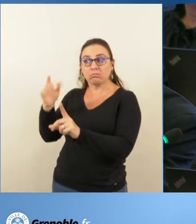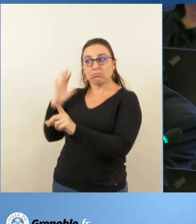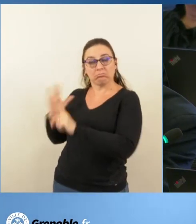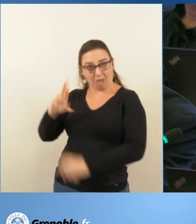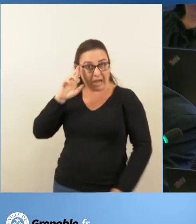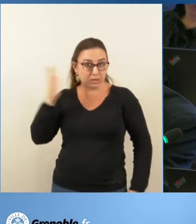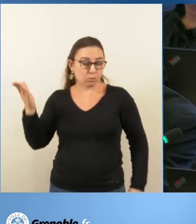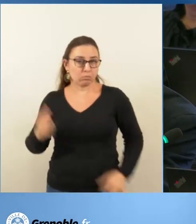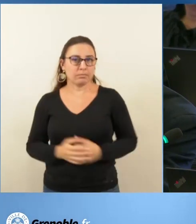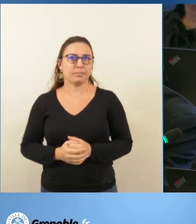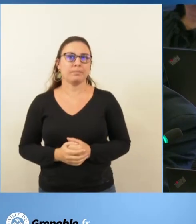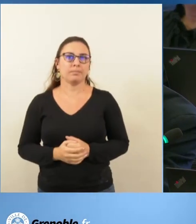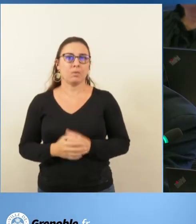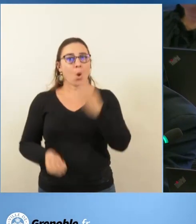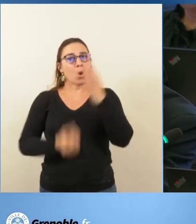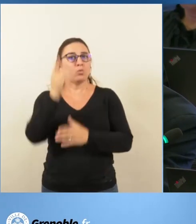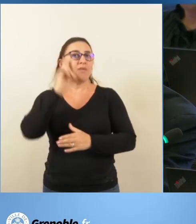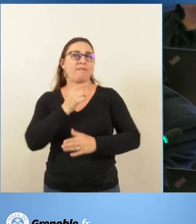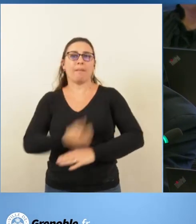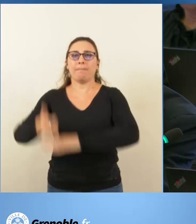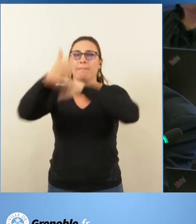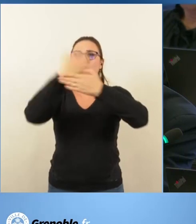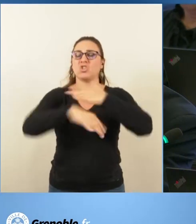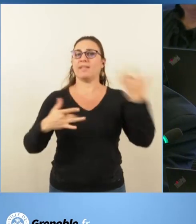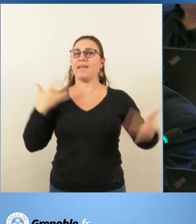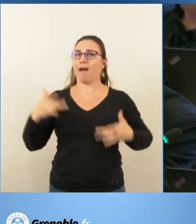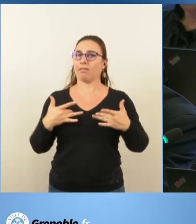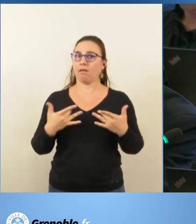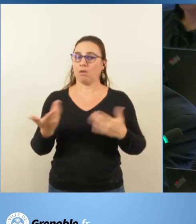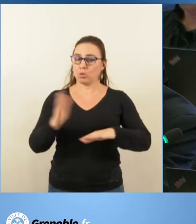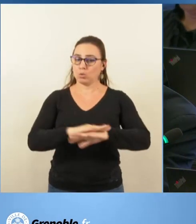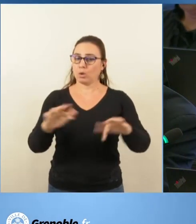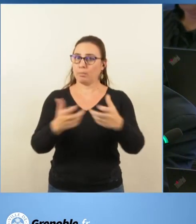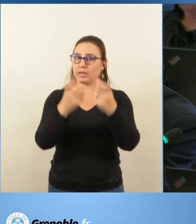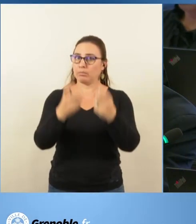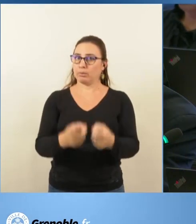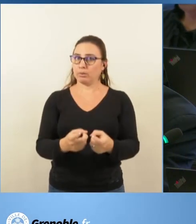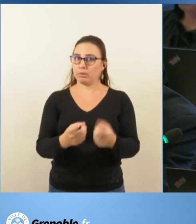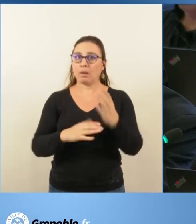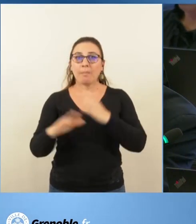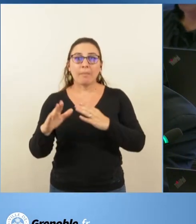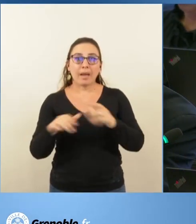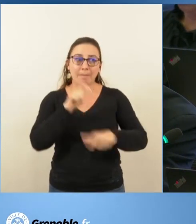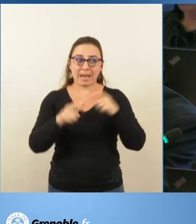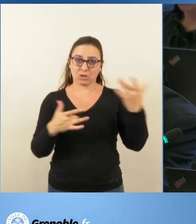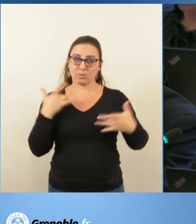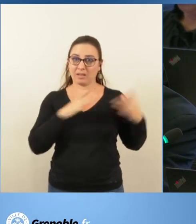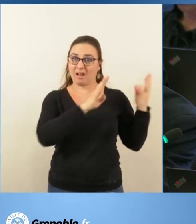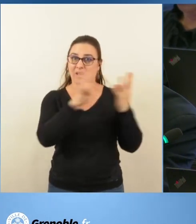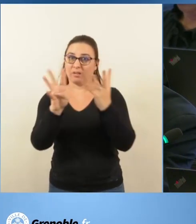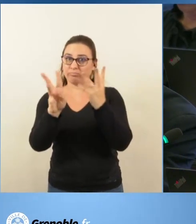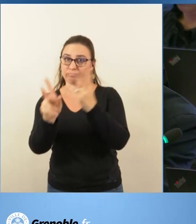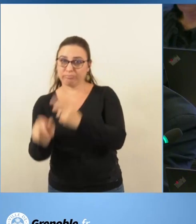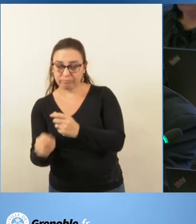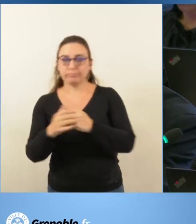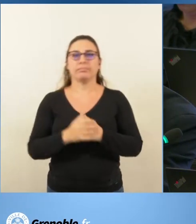vous avez mis en place une nouvelle directrice au théâtre les tarifs ont baissé mais le nombre de spectateurs aussi je vous